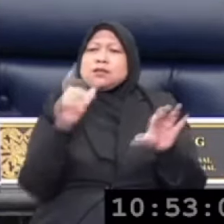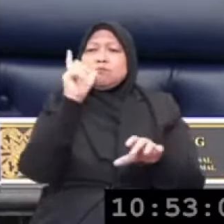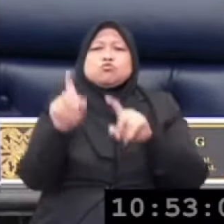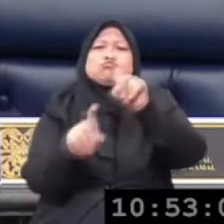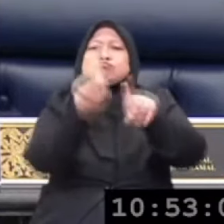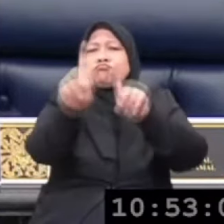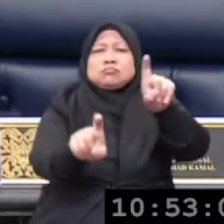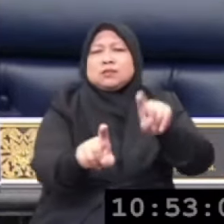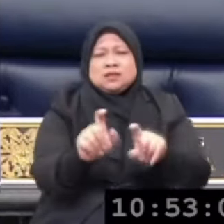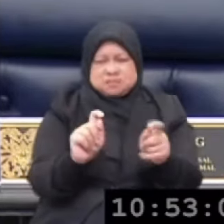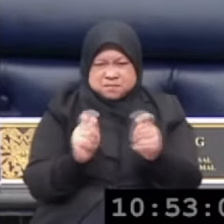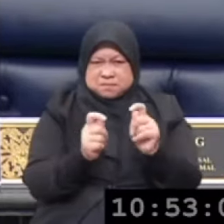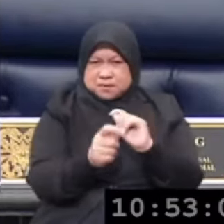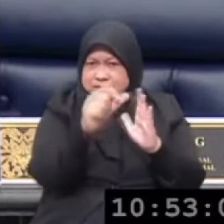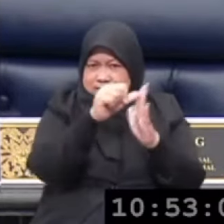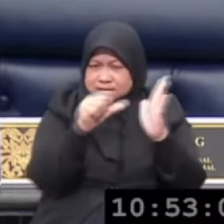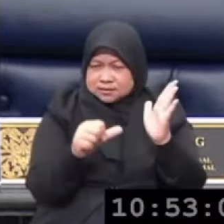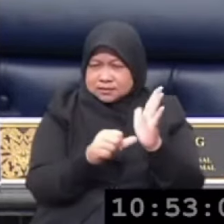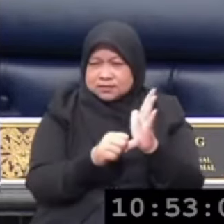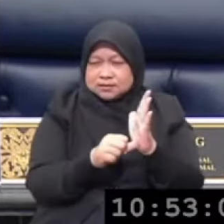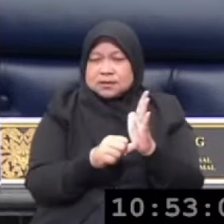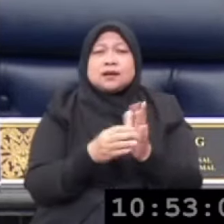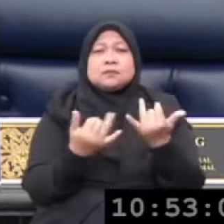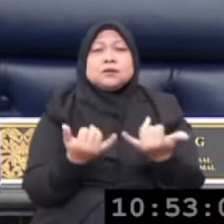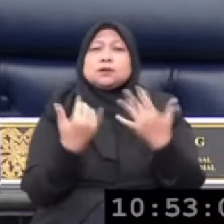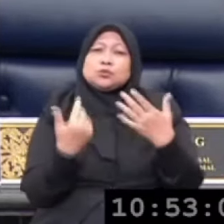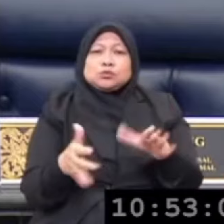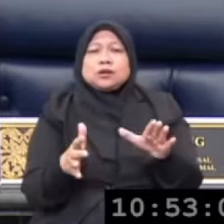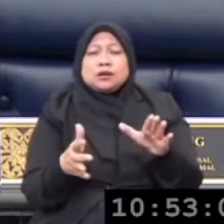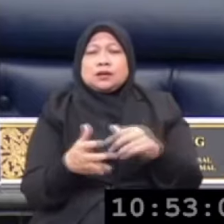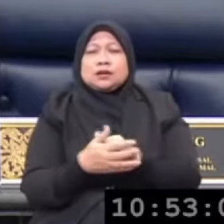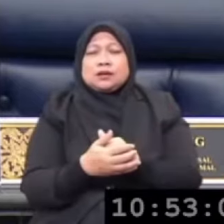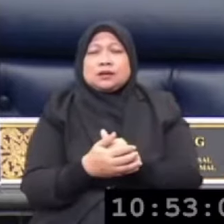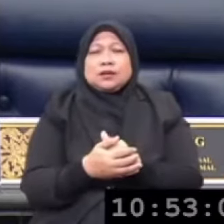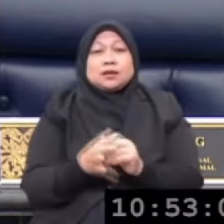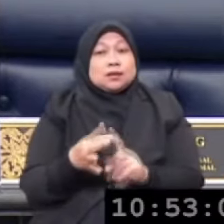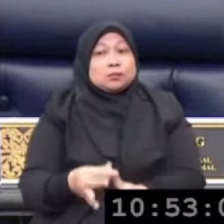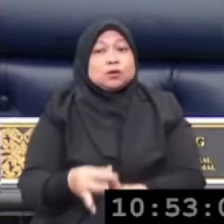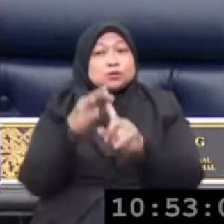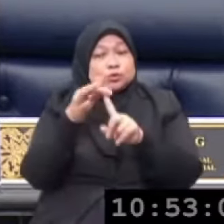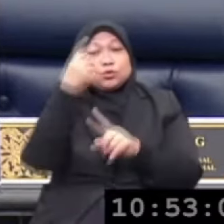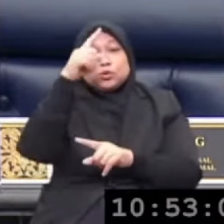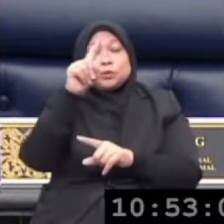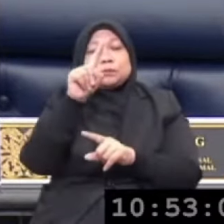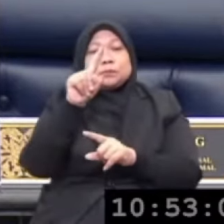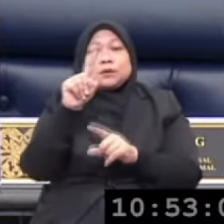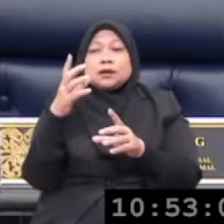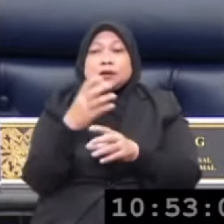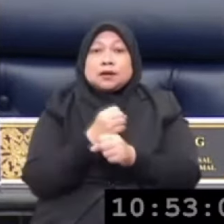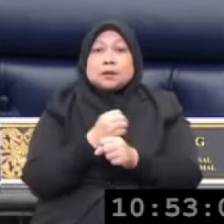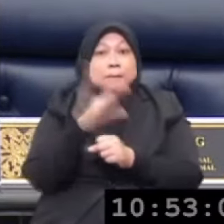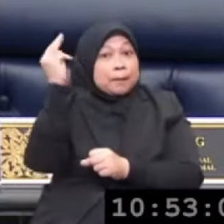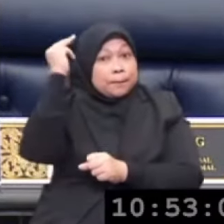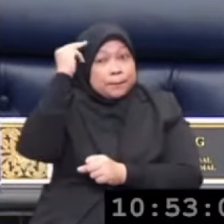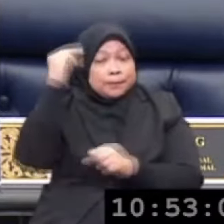tanya soalan untuk meminda satu akta yang sedang yang dibuat khusus untuk memperhalusi supaya